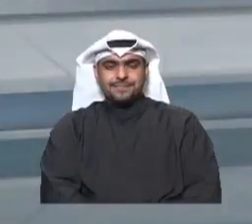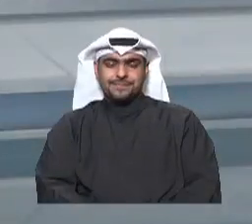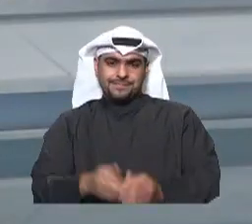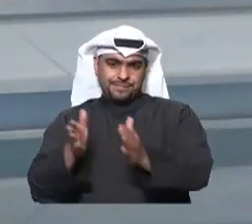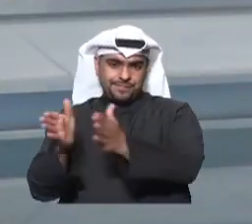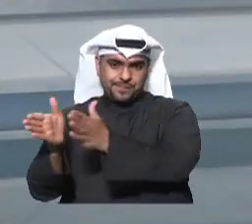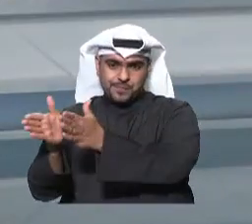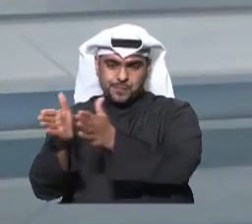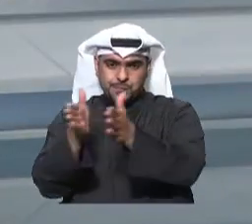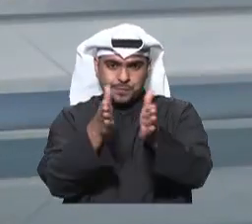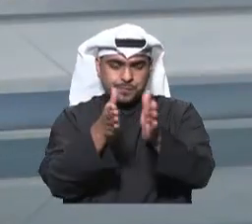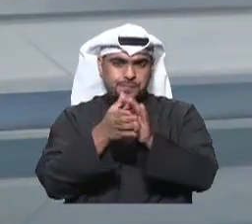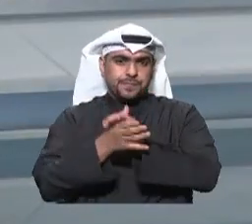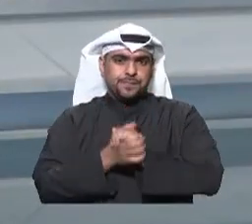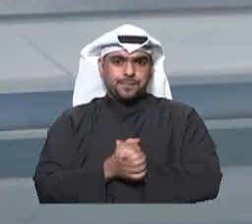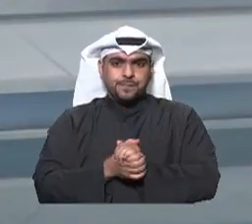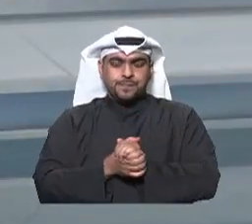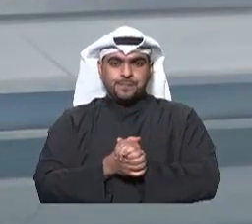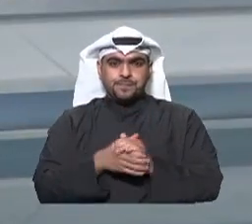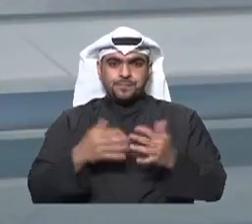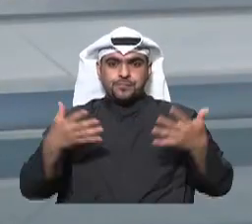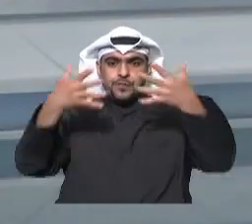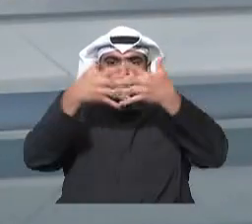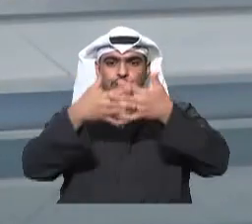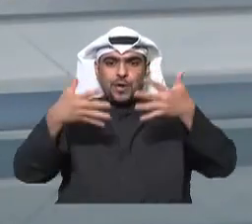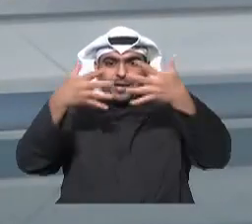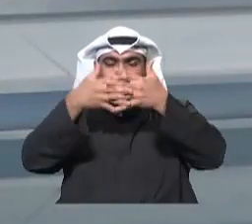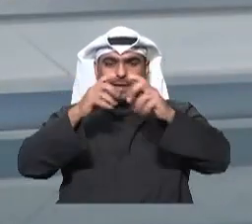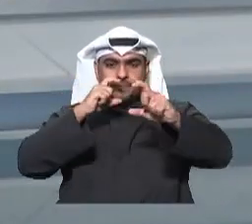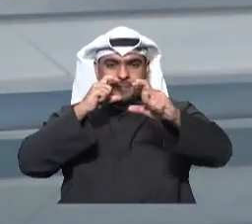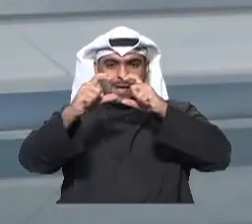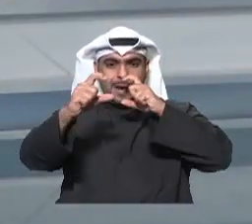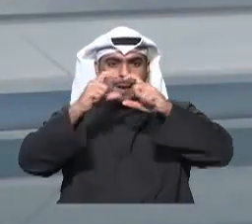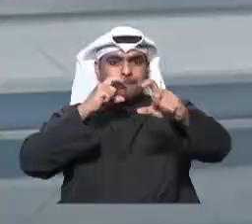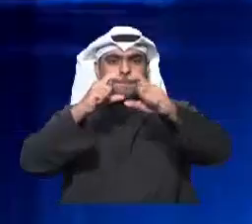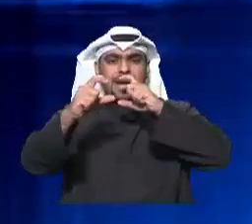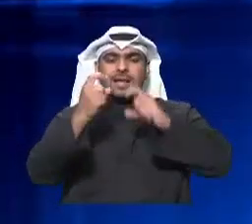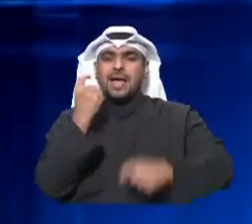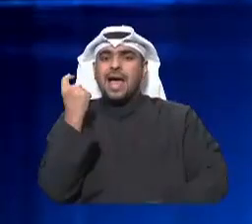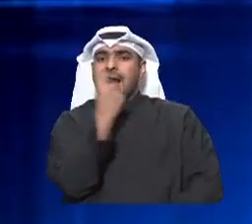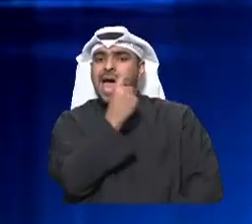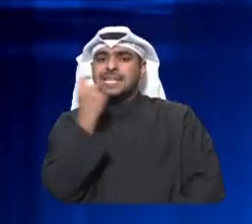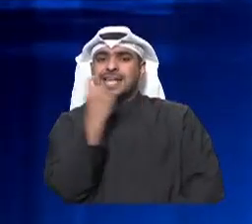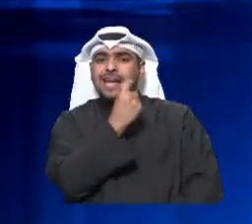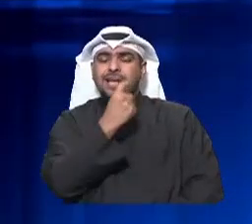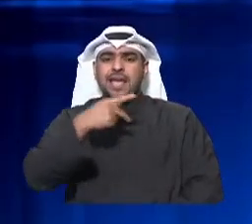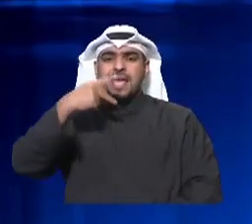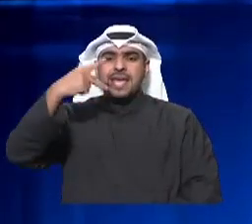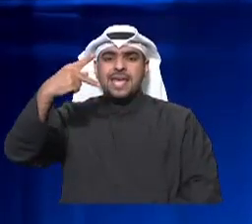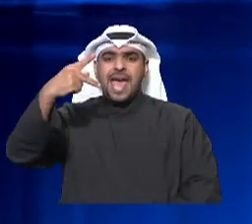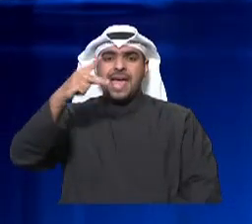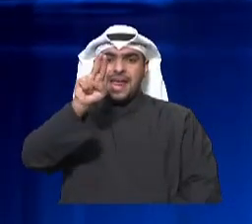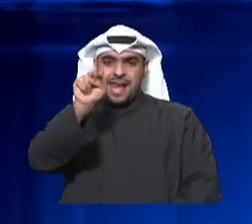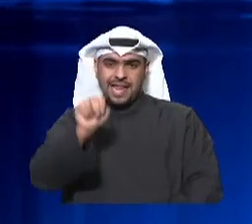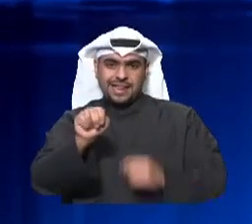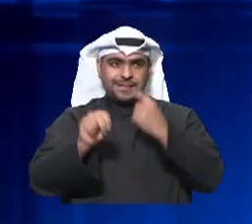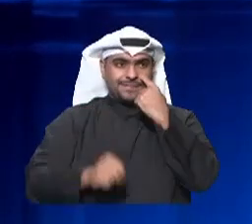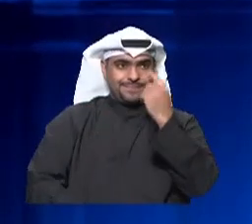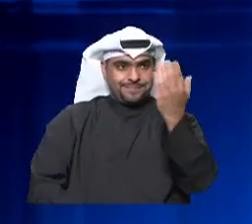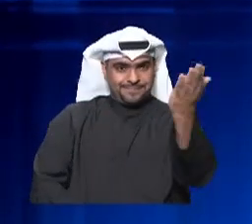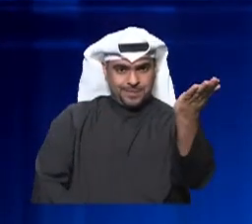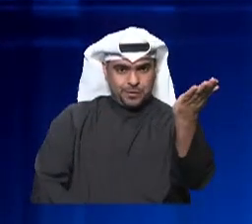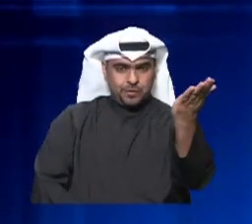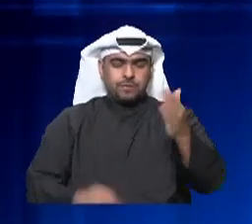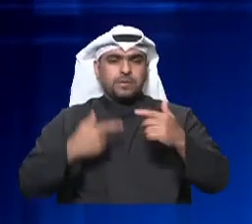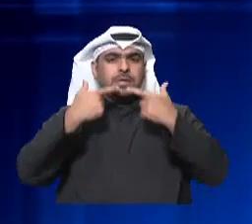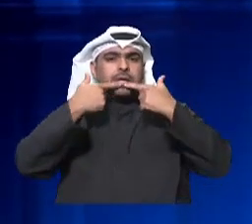قالت شركة الخدمات المصرفية الآلية المشتركة كينيت إن قيمة عمليات الدفع الإلكتروني عبر قنواتها من